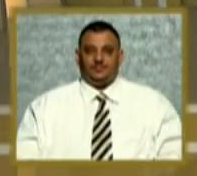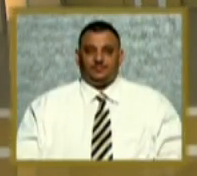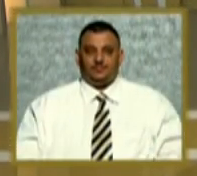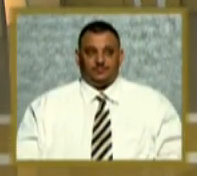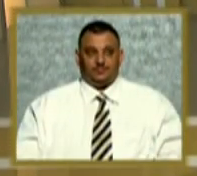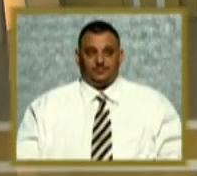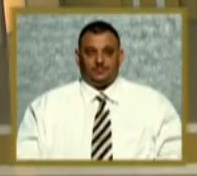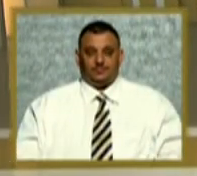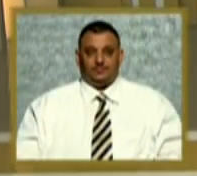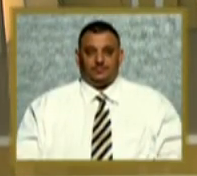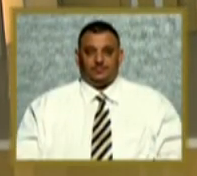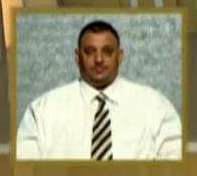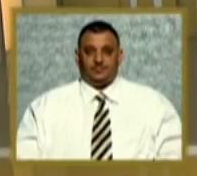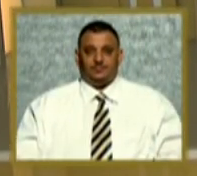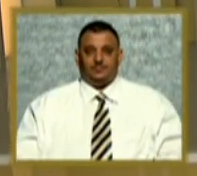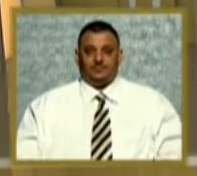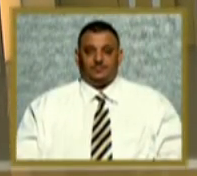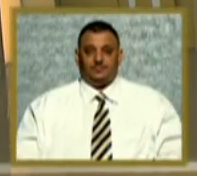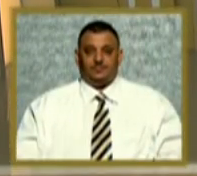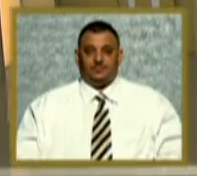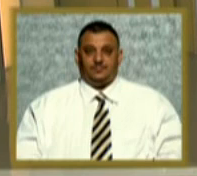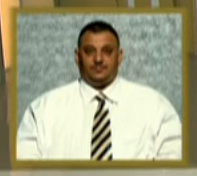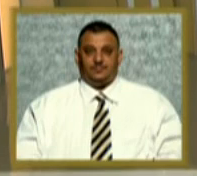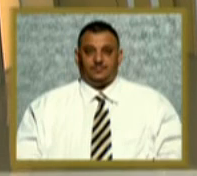ربنا وتقبل دعاء.